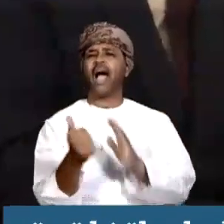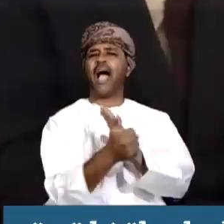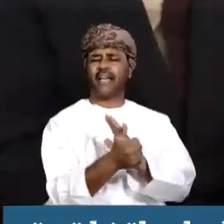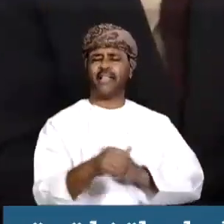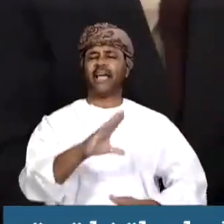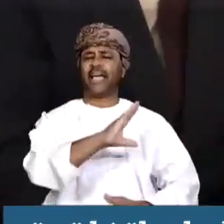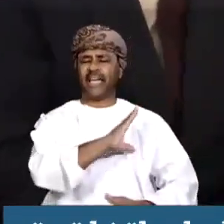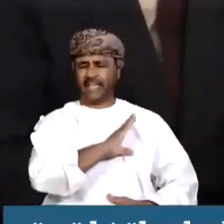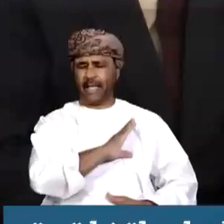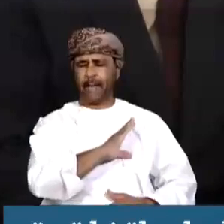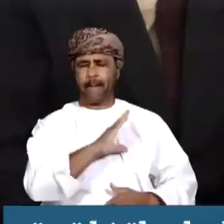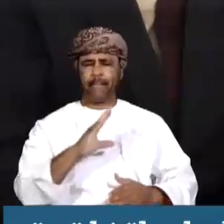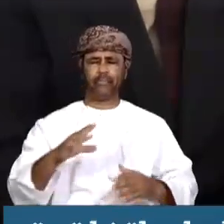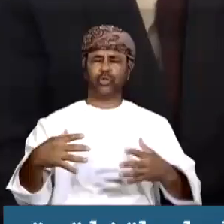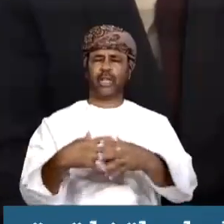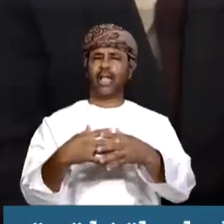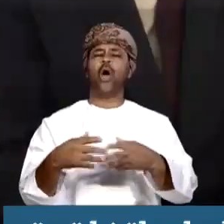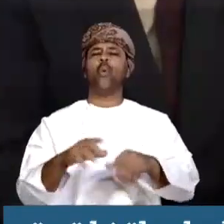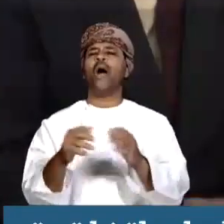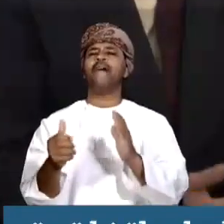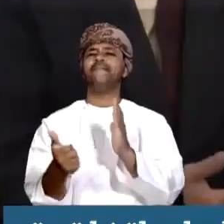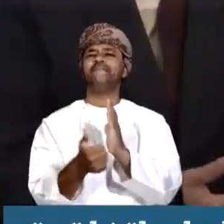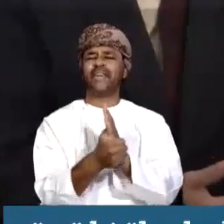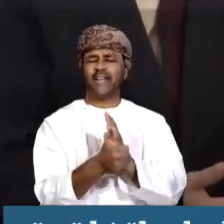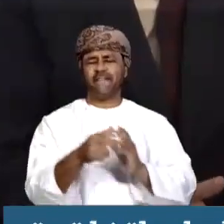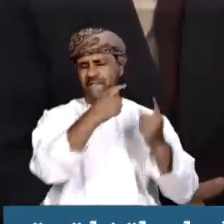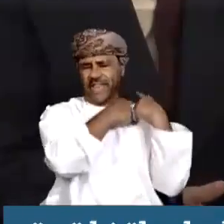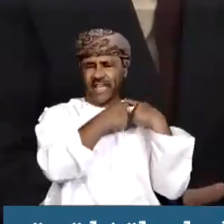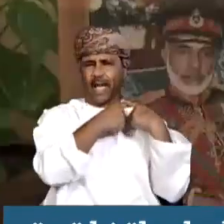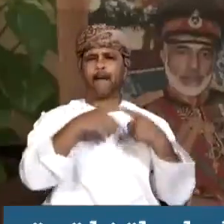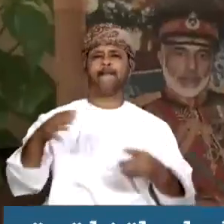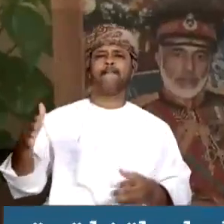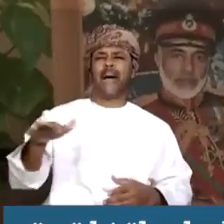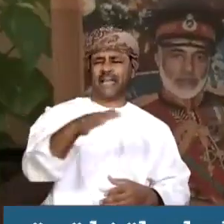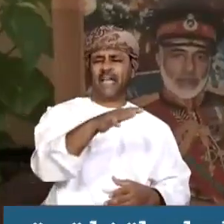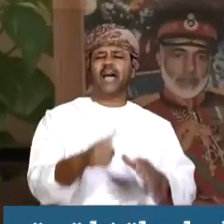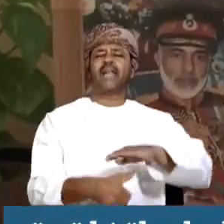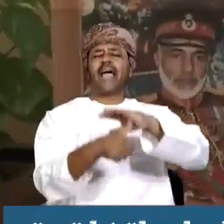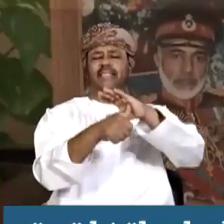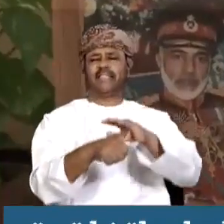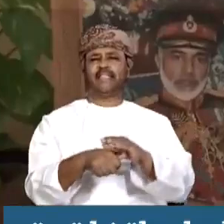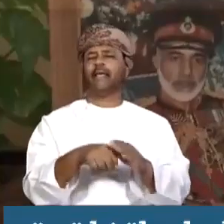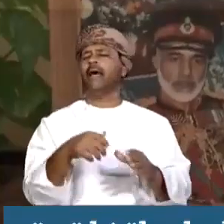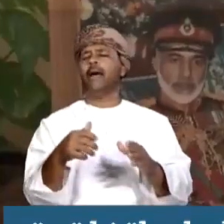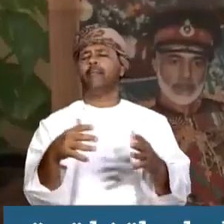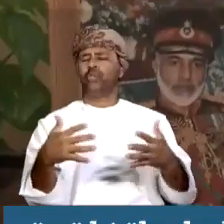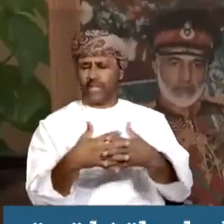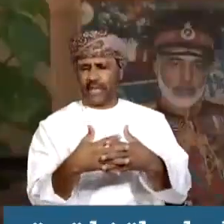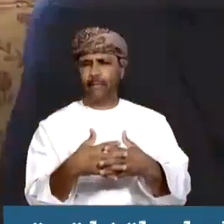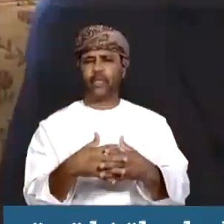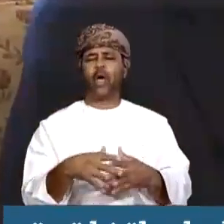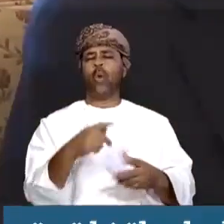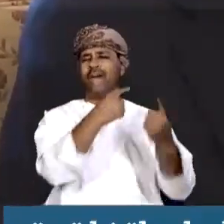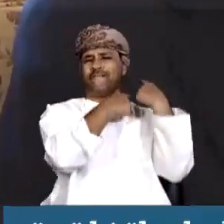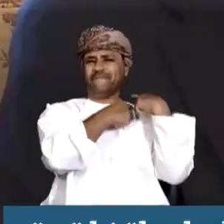القيادة البريطانية المشتركة، والفريق بحري تيموثي فريزر رئيس العمليات المشتركة، والفريق